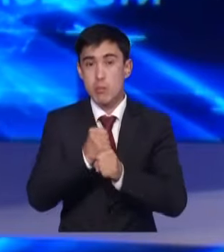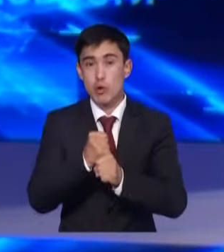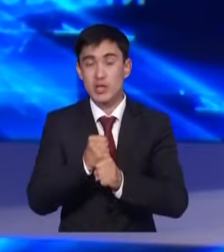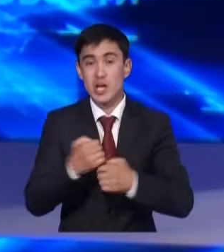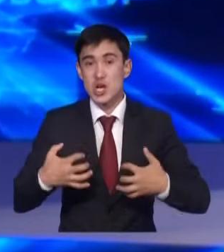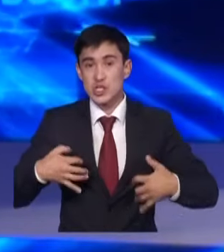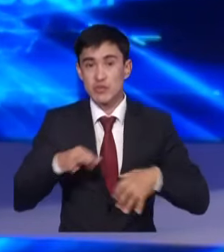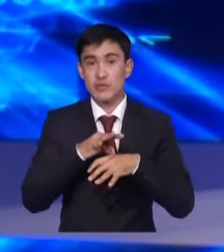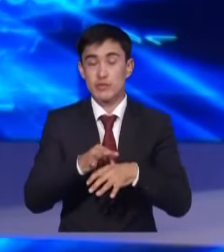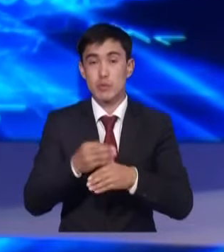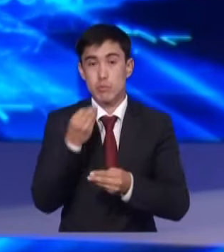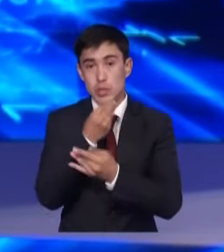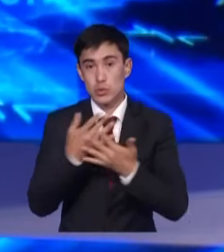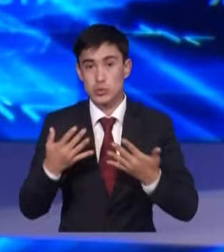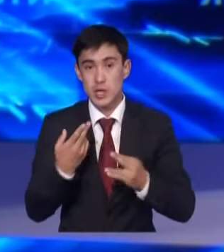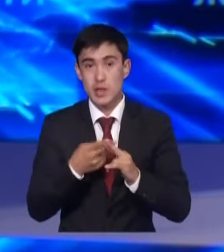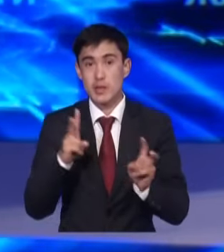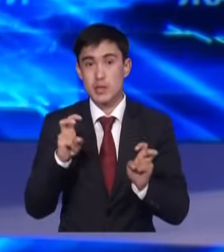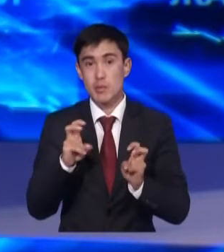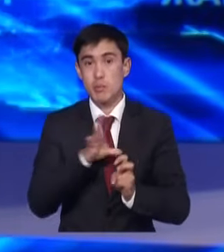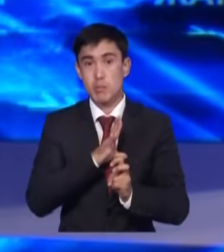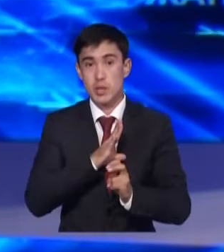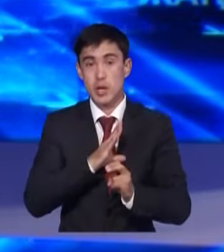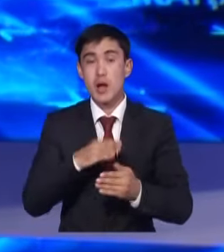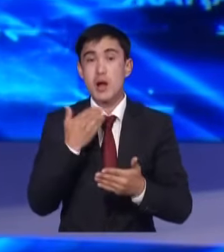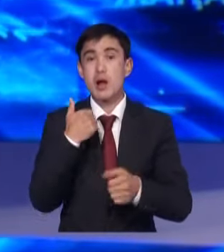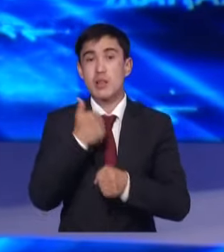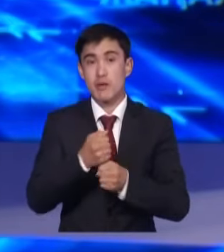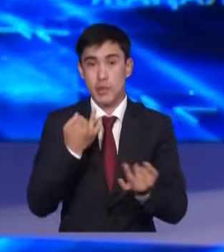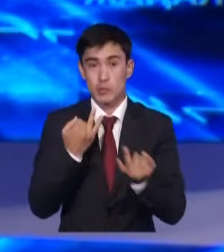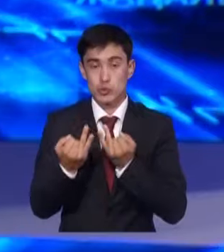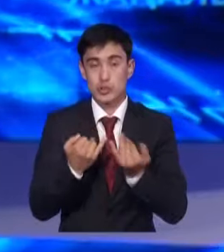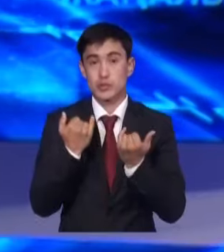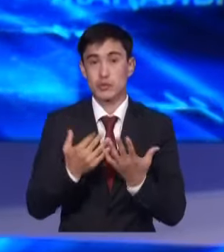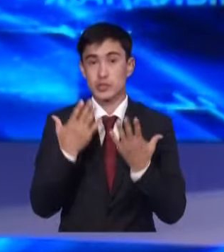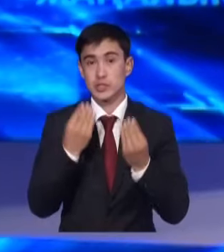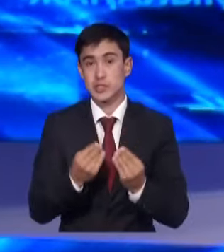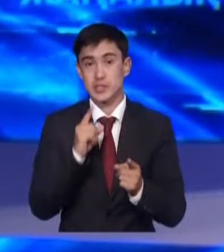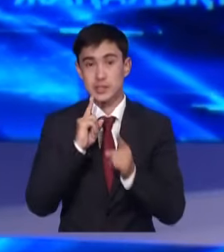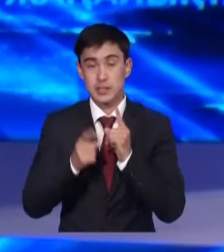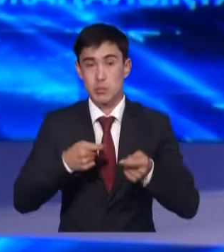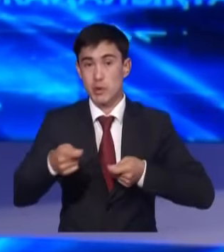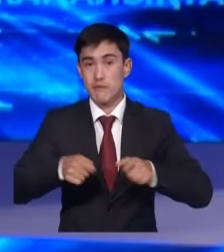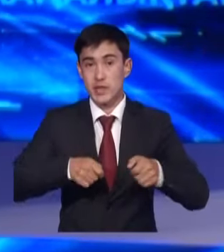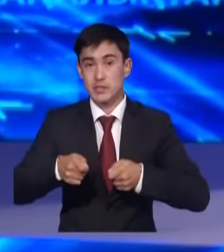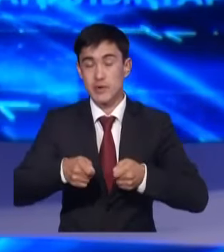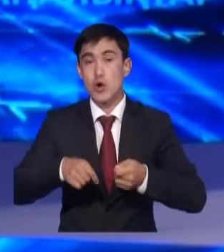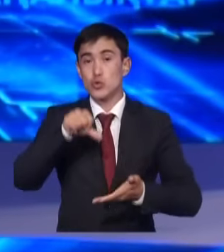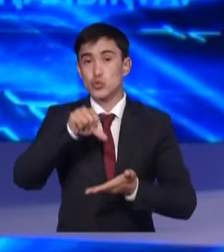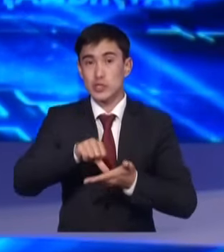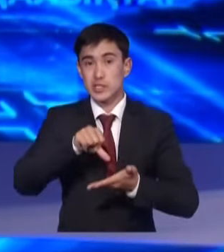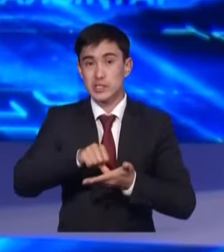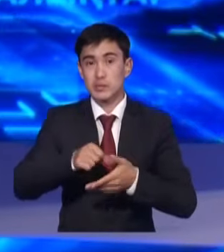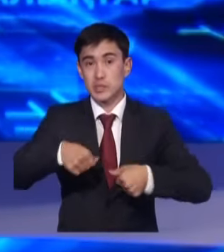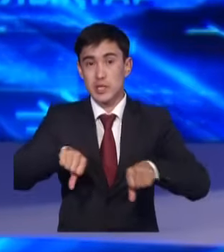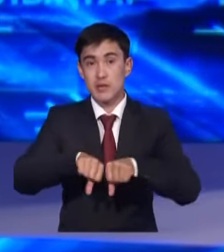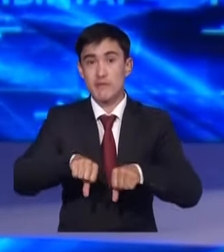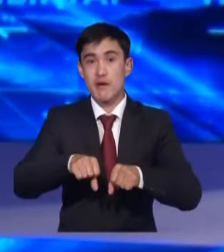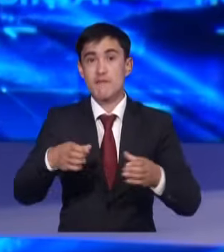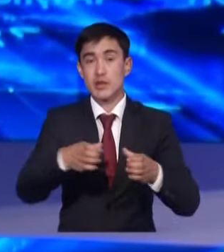переработке животноводческой продукции. Эта тема стала предметом обсуждения на сегодняшнем заседании правительства с участием членов